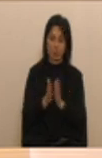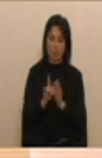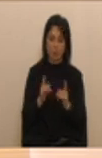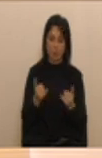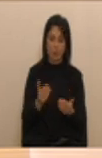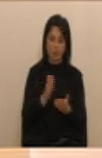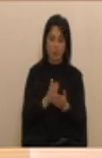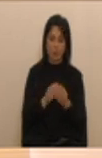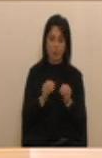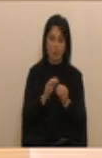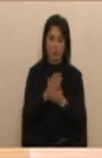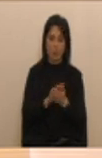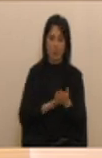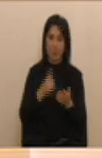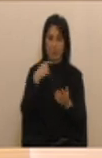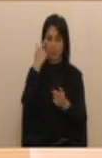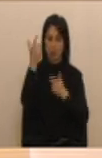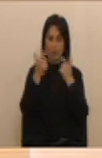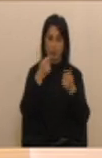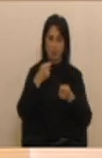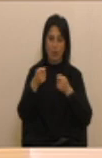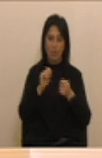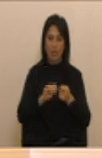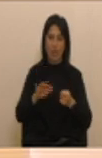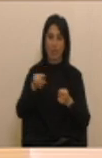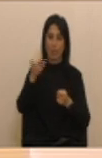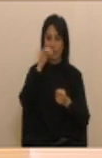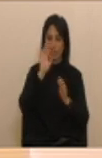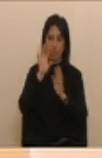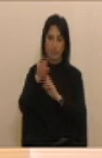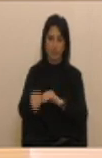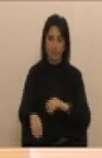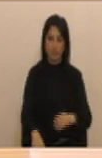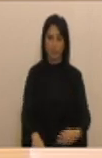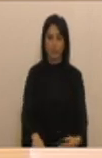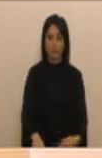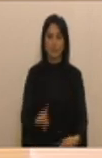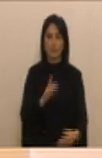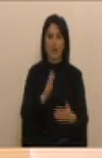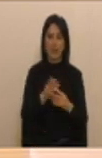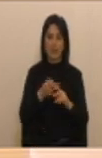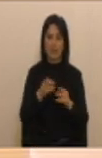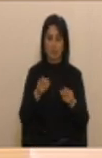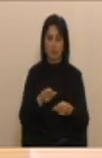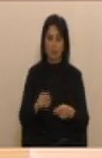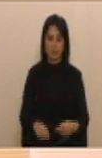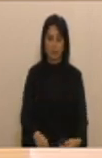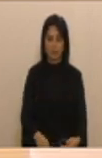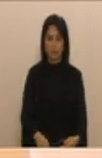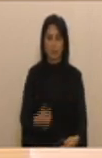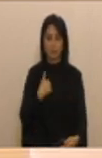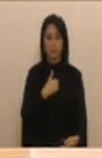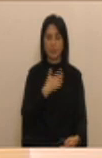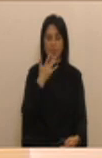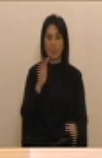დღეს გვაქვს, ისევ გაგრძელდება ერთპიროვნული მართველობა, რის გამოც ევროპაში უბრალოდ ვერ შევდივართ. რა არის ამისთვის საჭირო? მე მინდა